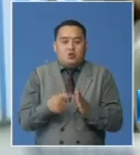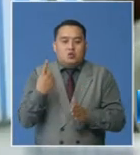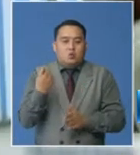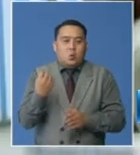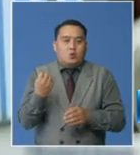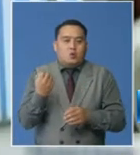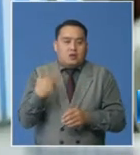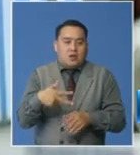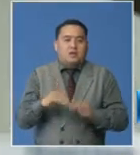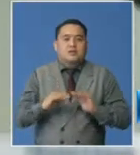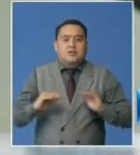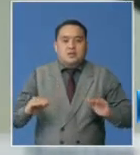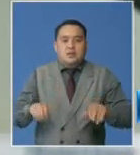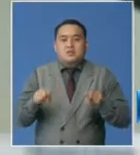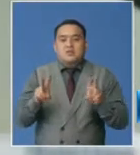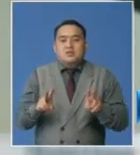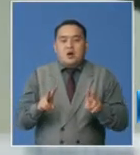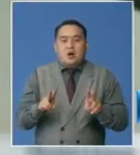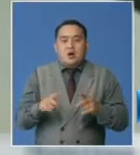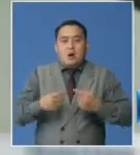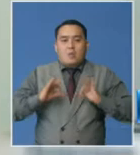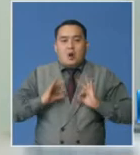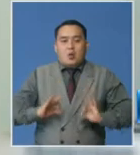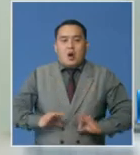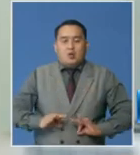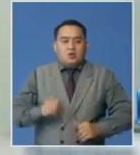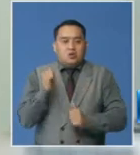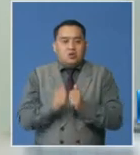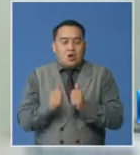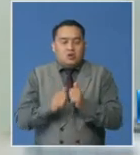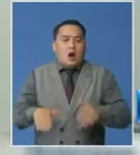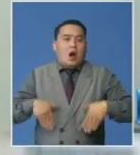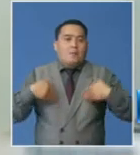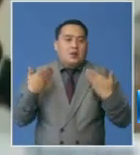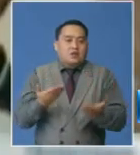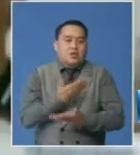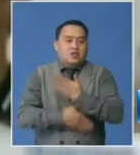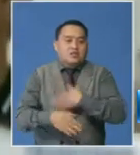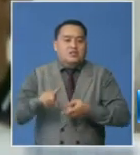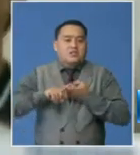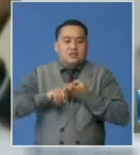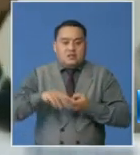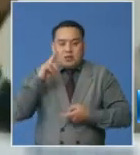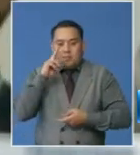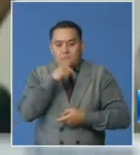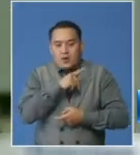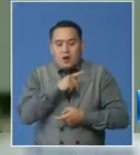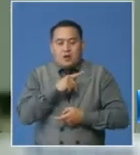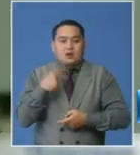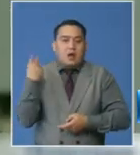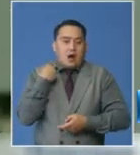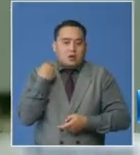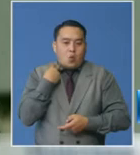130 дошколят. По словам представителей надзорного органа, чаще всего обращения инвалидов связаны с неправильным начислением